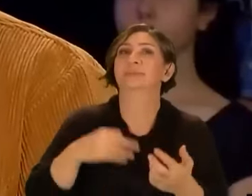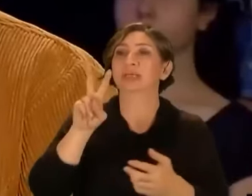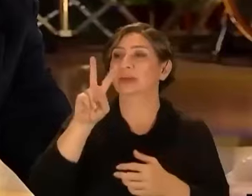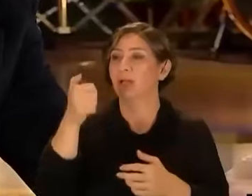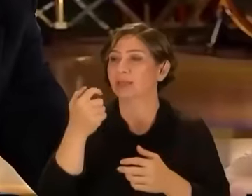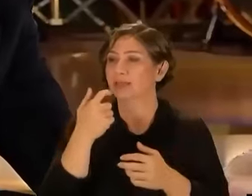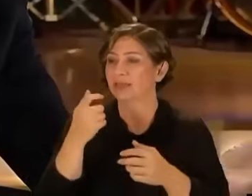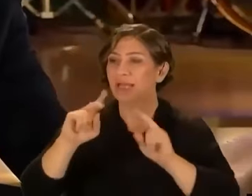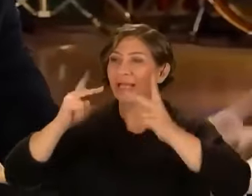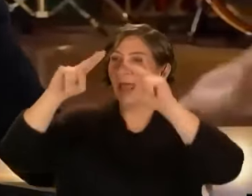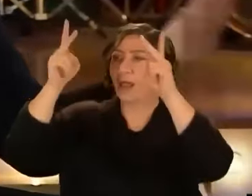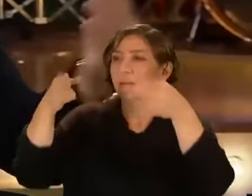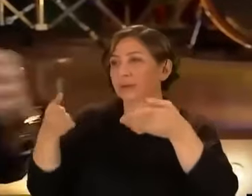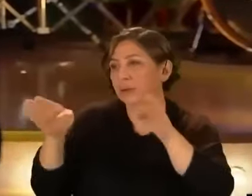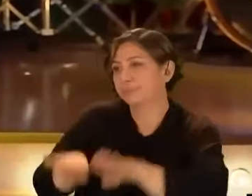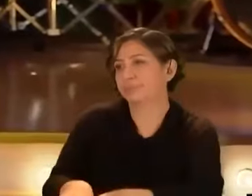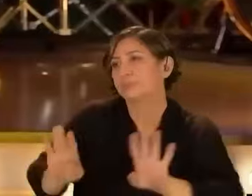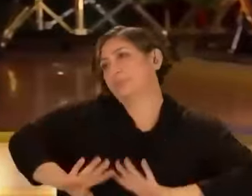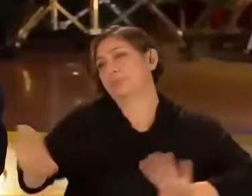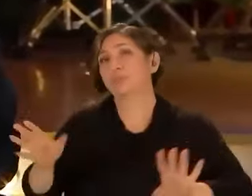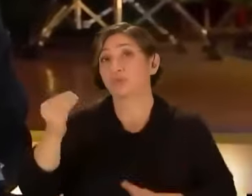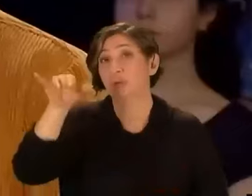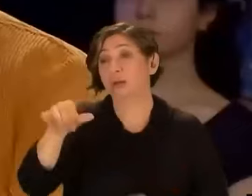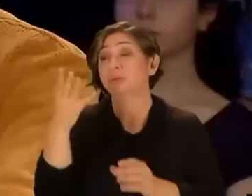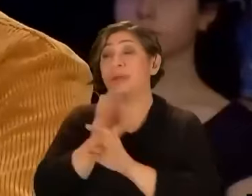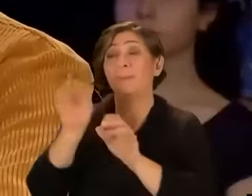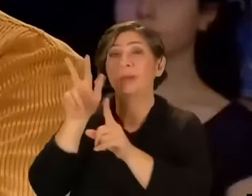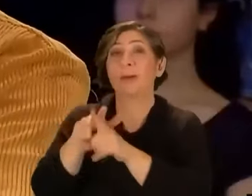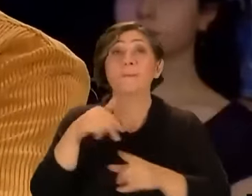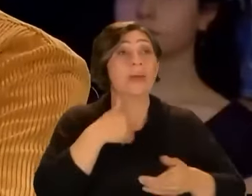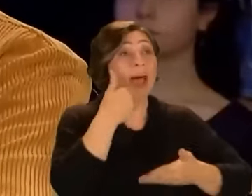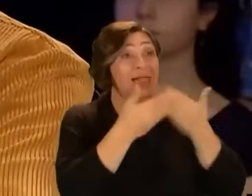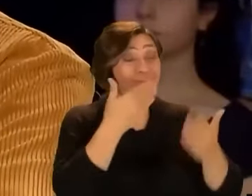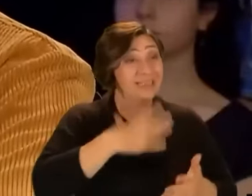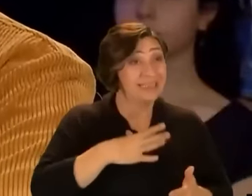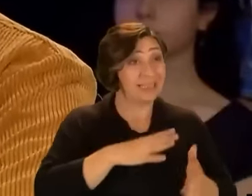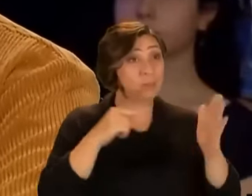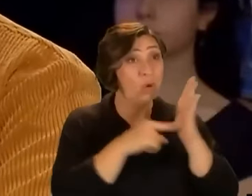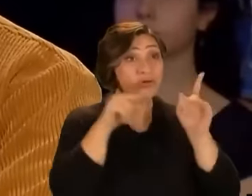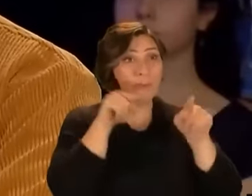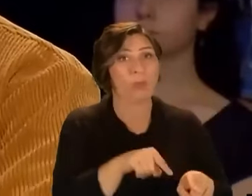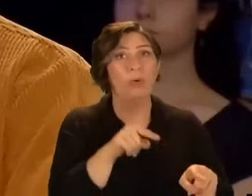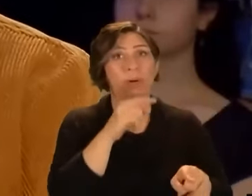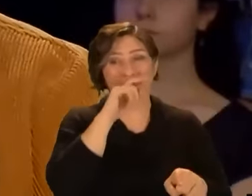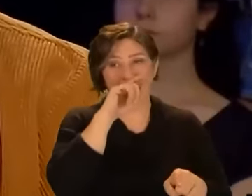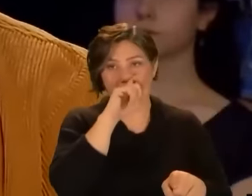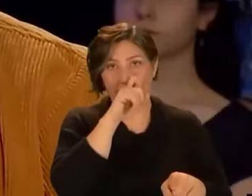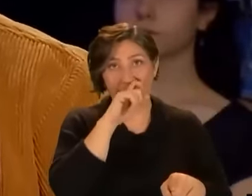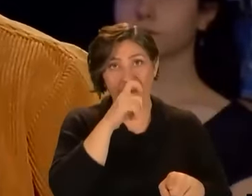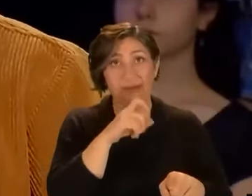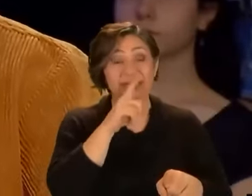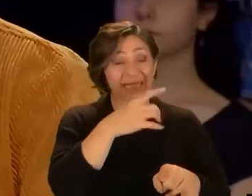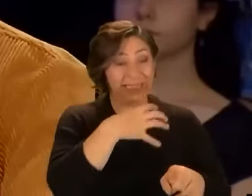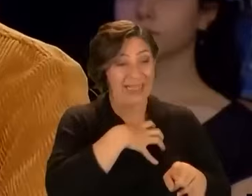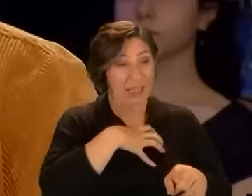26'da evet. Kariyeri kapatmak anlamına evet, geliyor. Evet işte aynen. Çok haklısın. Tamamen katılıyorum. Bahsetmek istediğim nokta tam da bu.